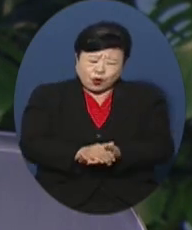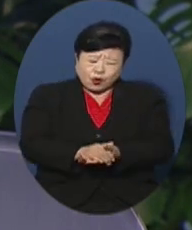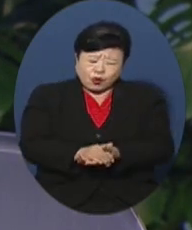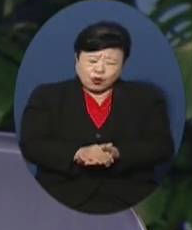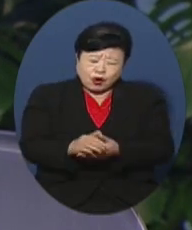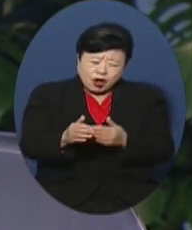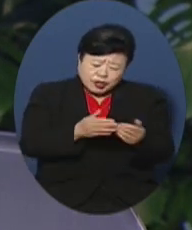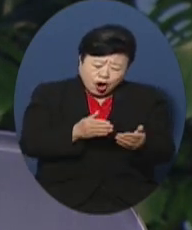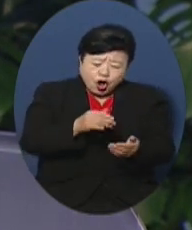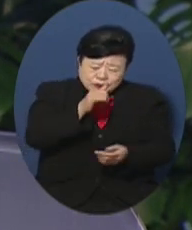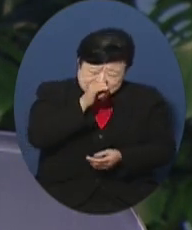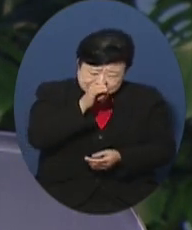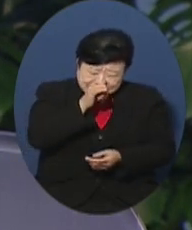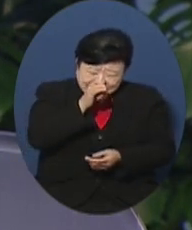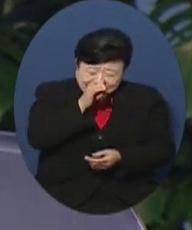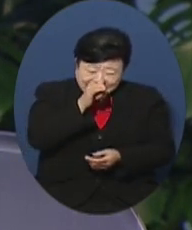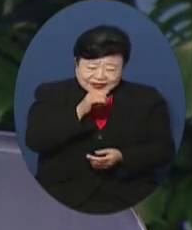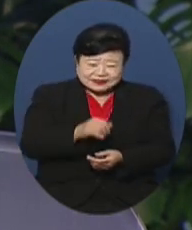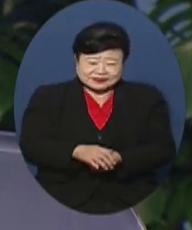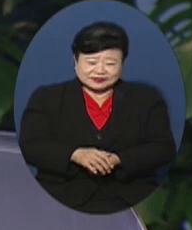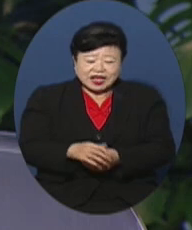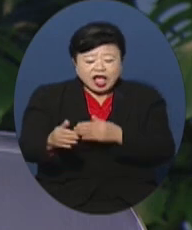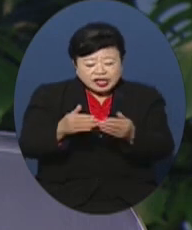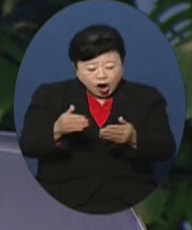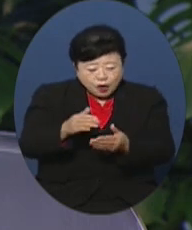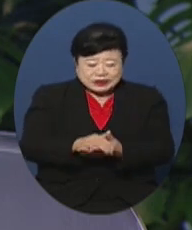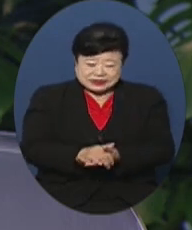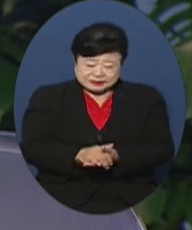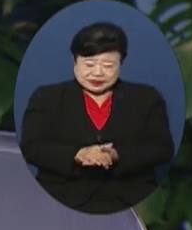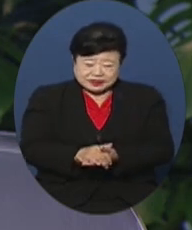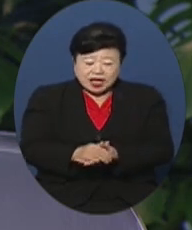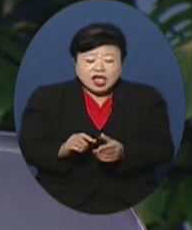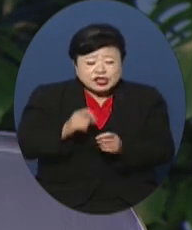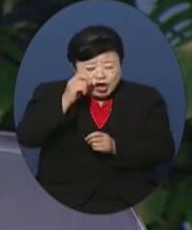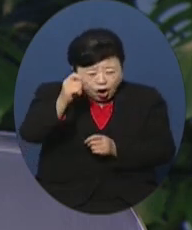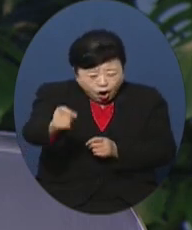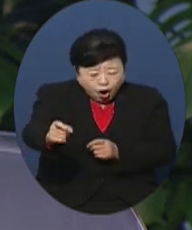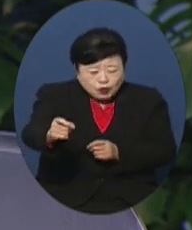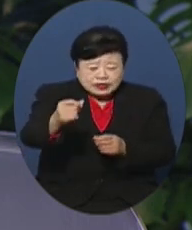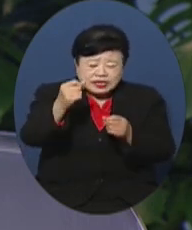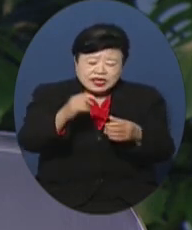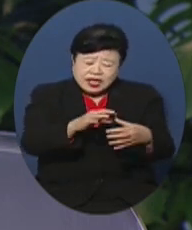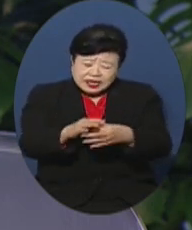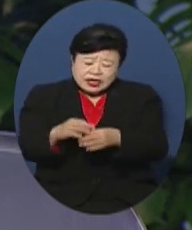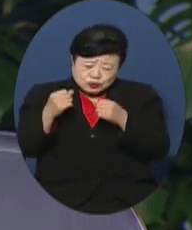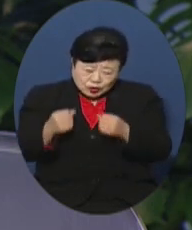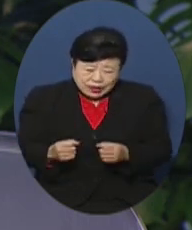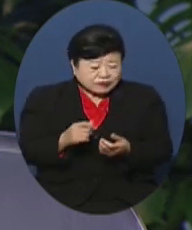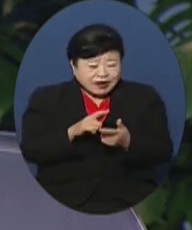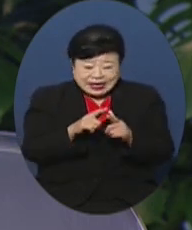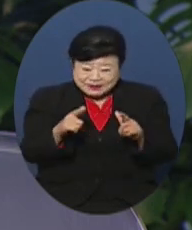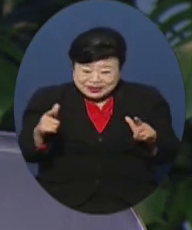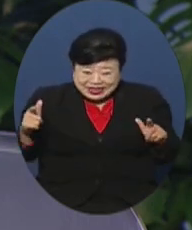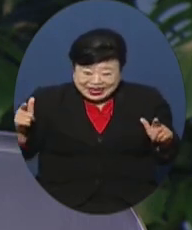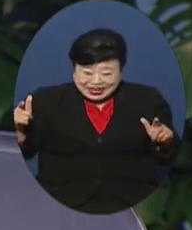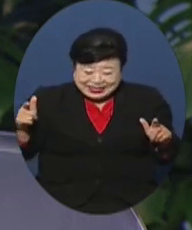경협이 되는데 영원히 계속되는 것은 아닙니다.